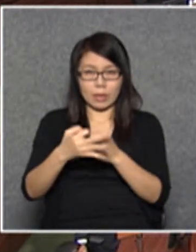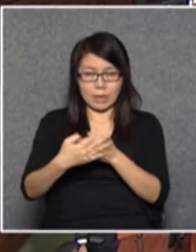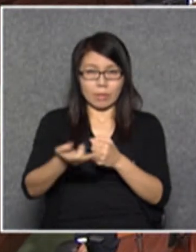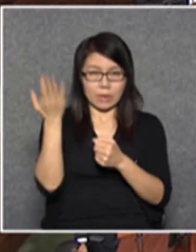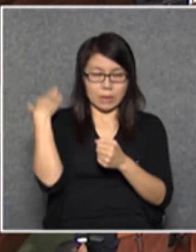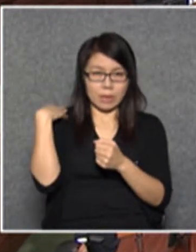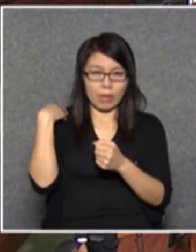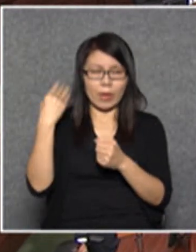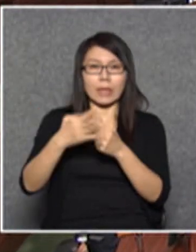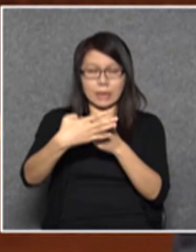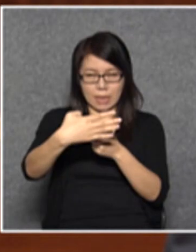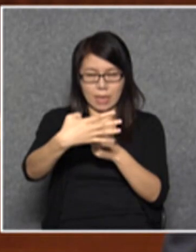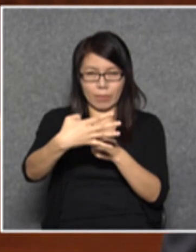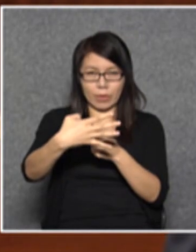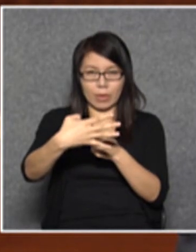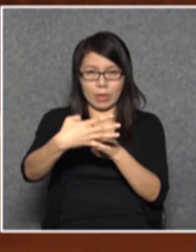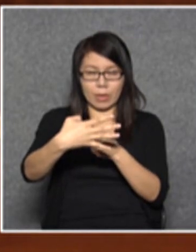第四任行政長官第三個